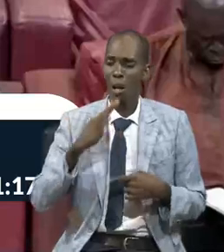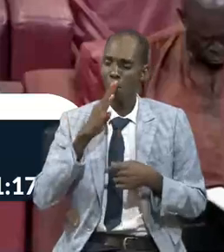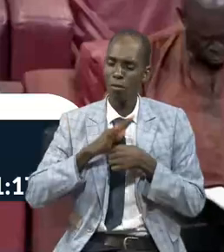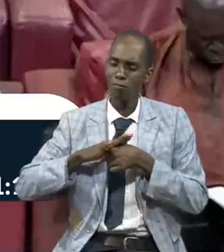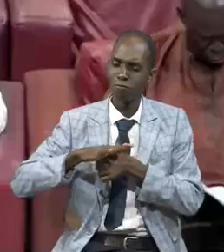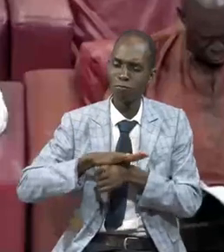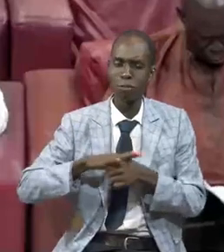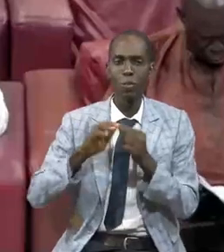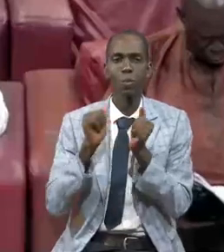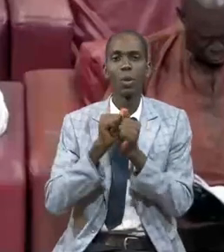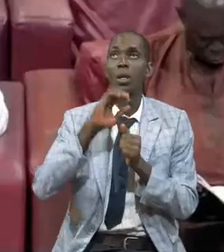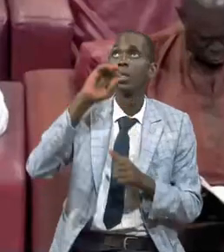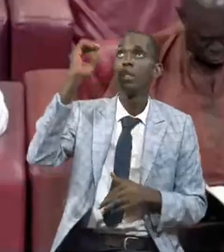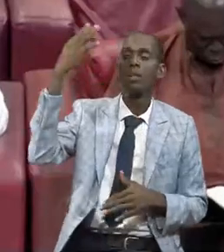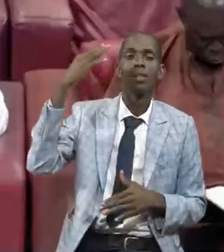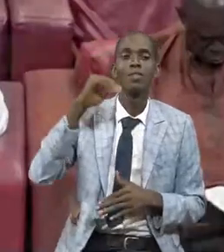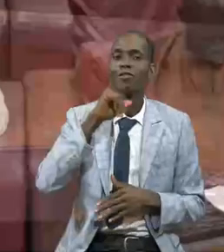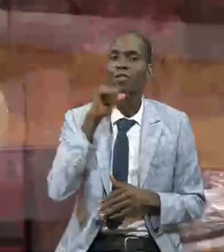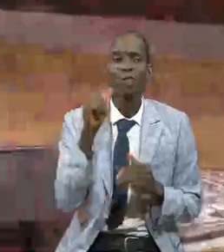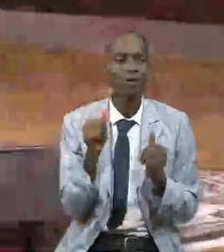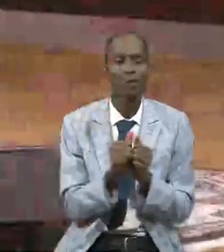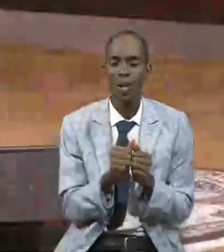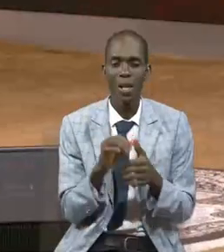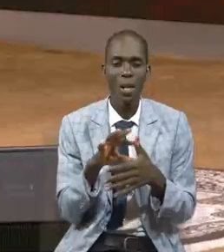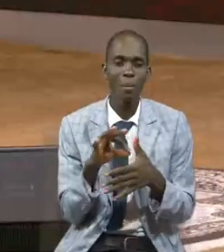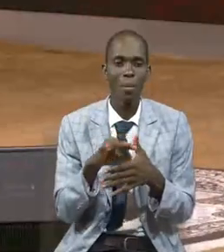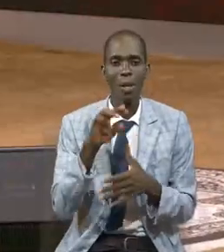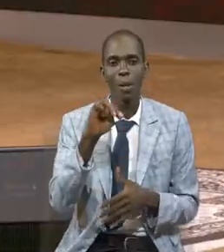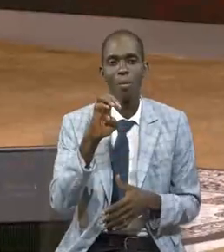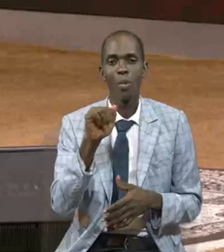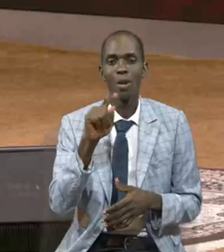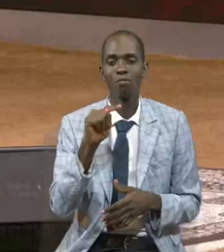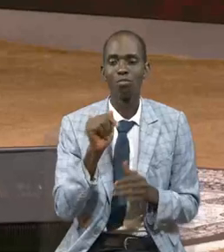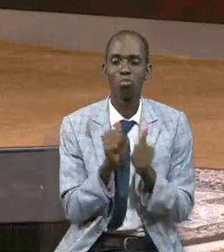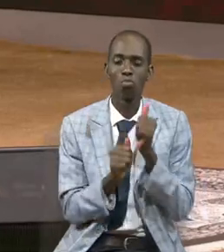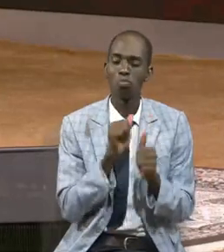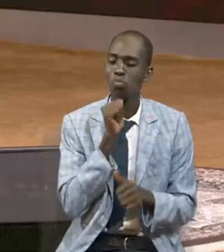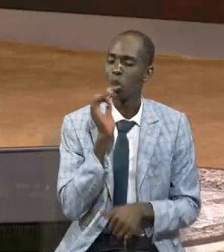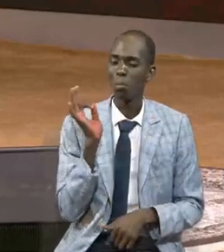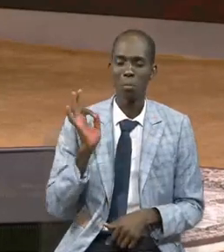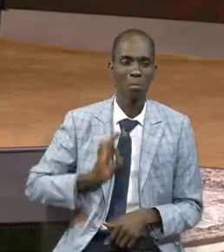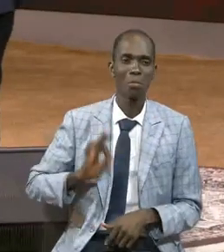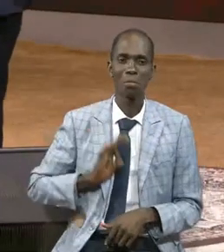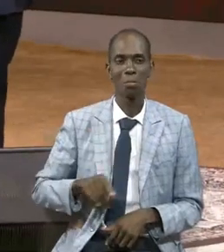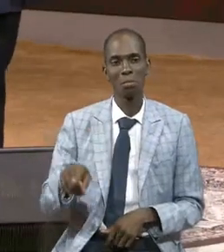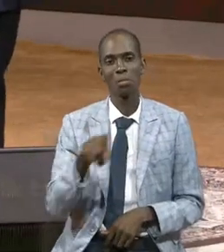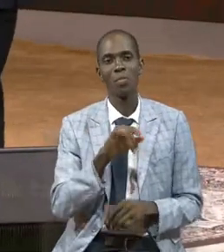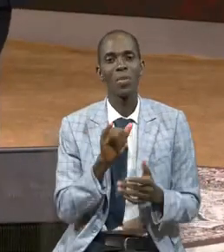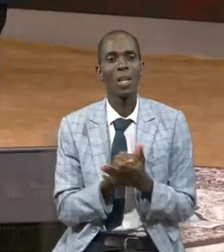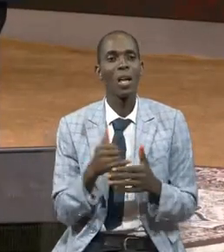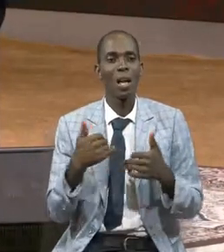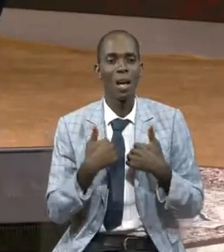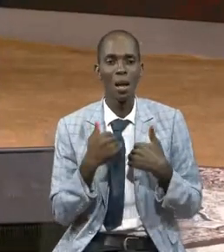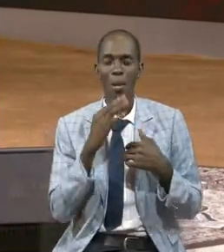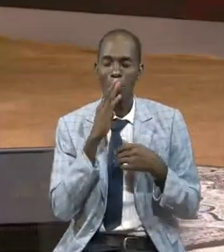grâce et non par des aliments qui n'ont servi de rien à ceux qui